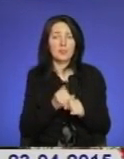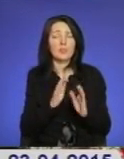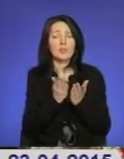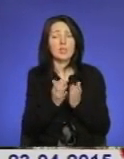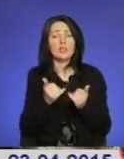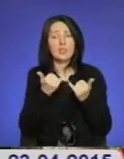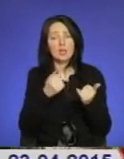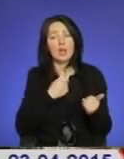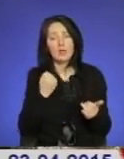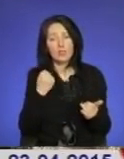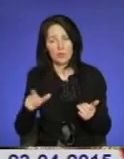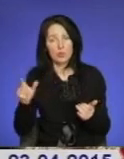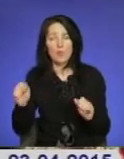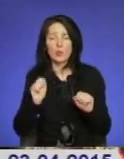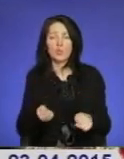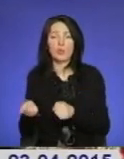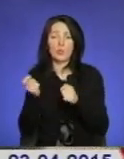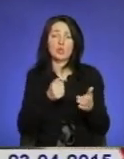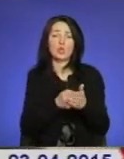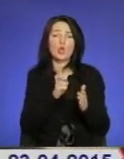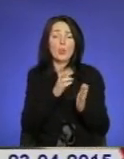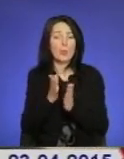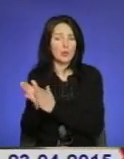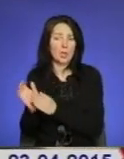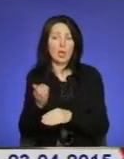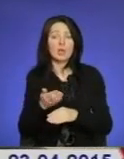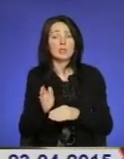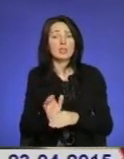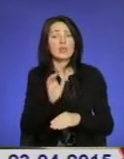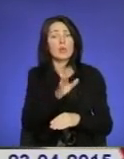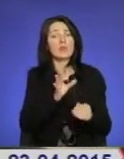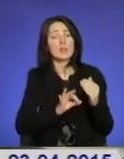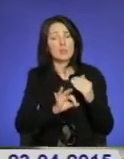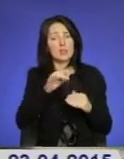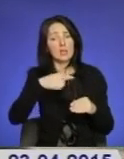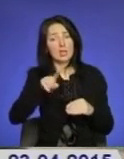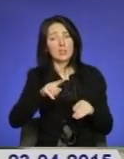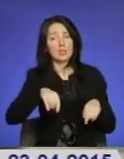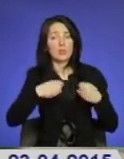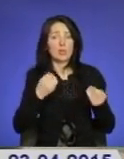військових ще можна приносити до бібліотеки. Частину відправлять на схід, інші передадуть бійцям.